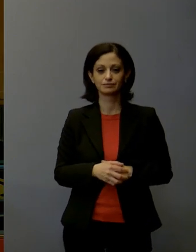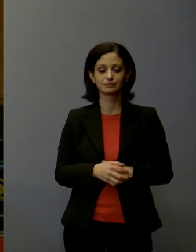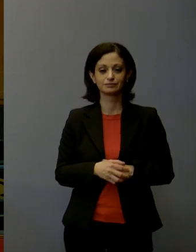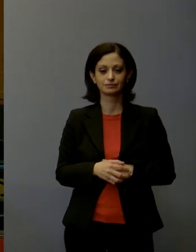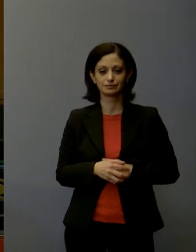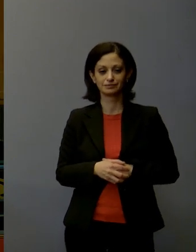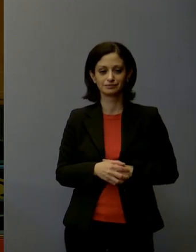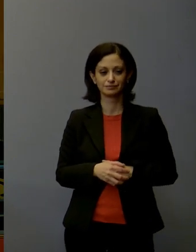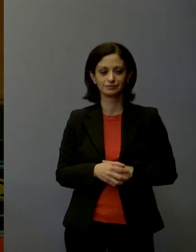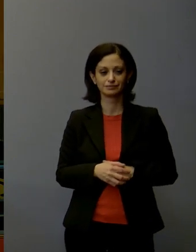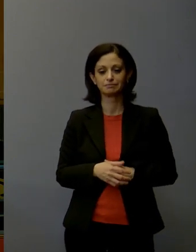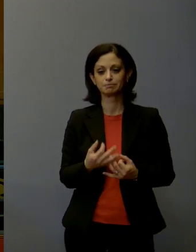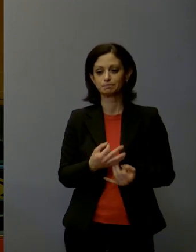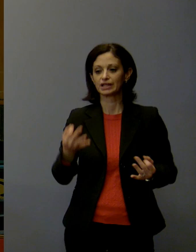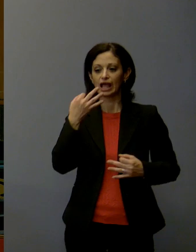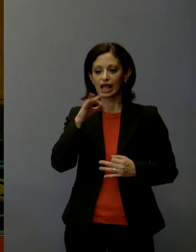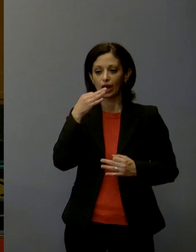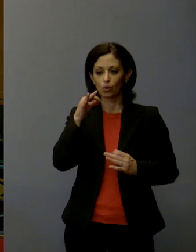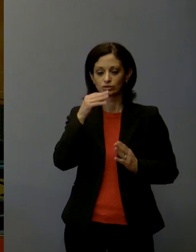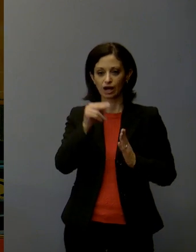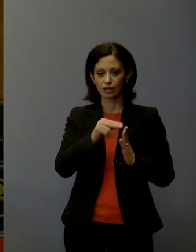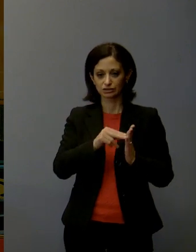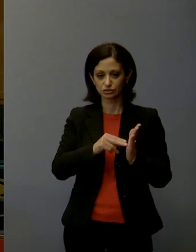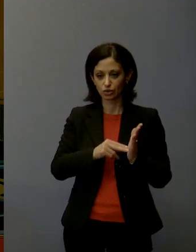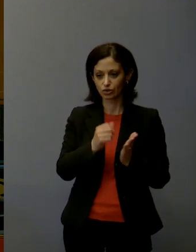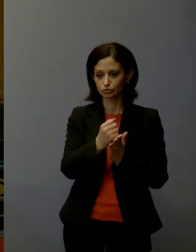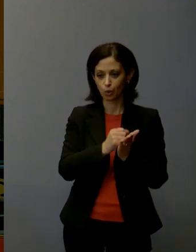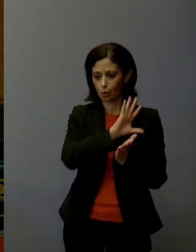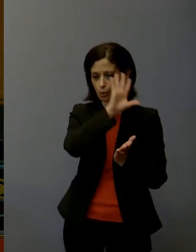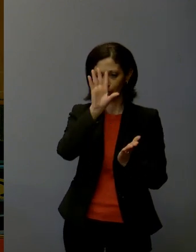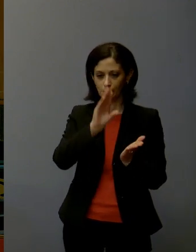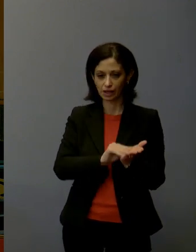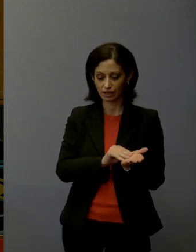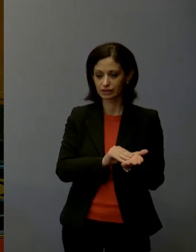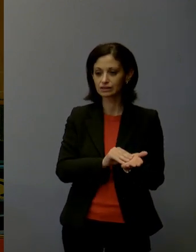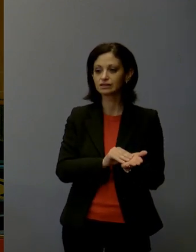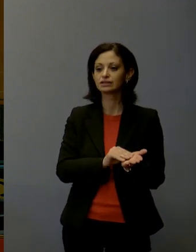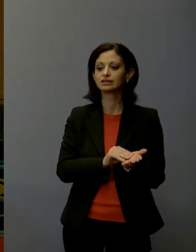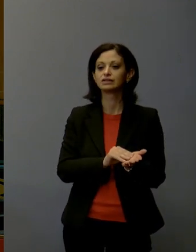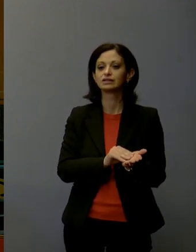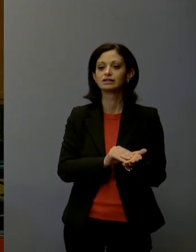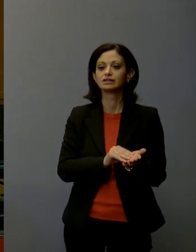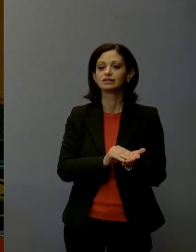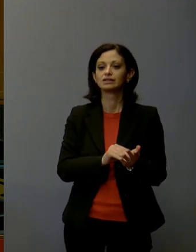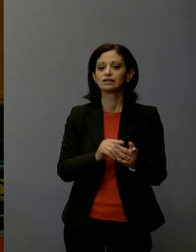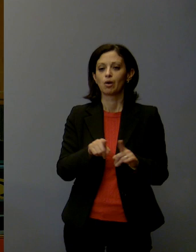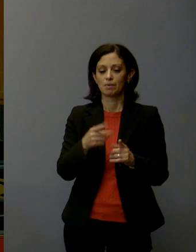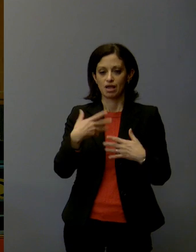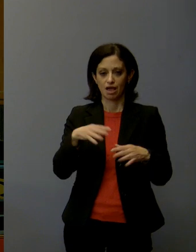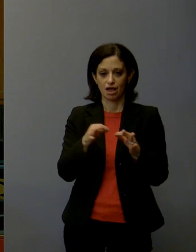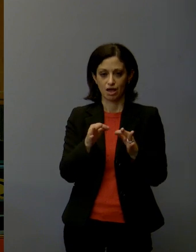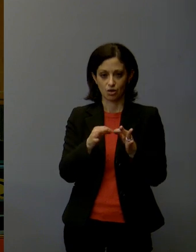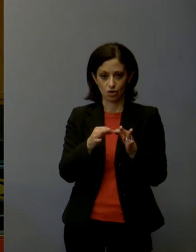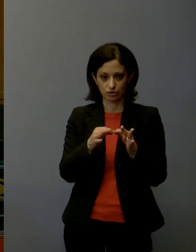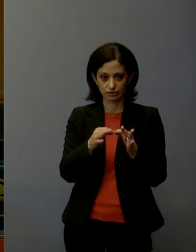bene terminata l'illustrazione di tutti i documenti così come da accordi